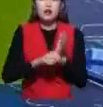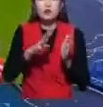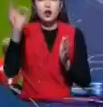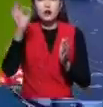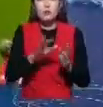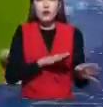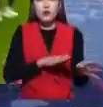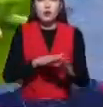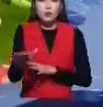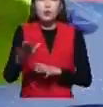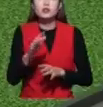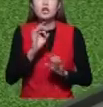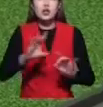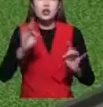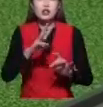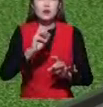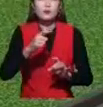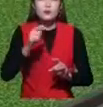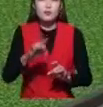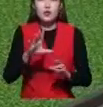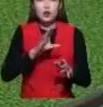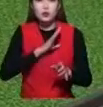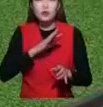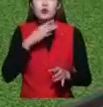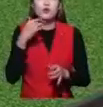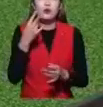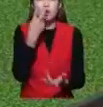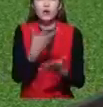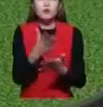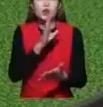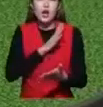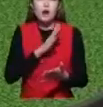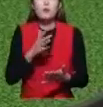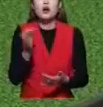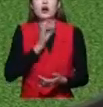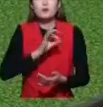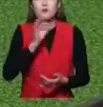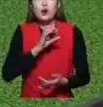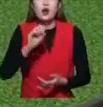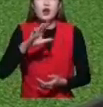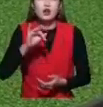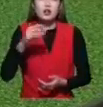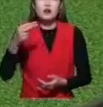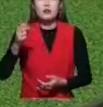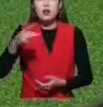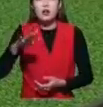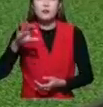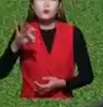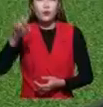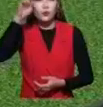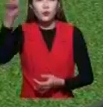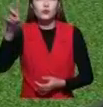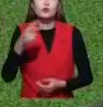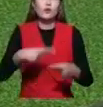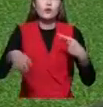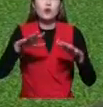ететін президенті Энрике Сересу сату процесін бастады. Атлетиконы сатып алуға Майами Долфинс ұлттық футбол лигасы